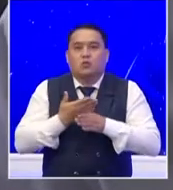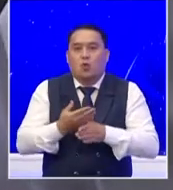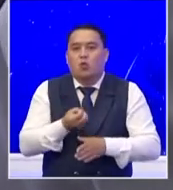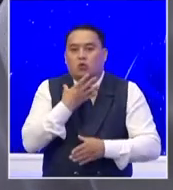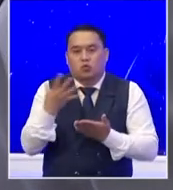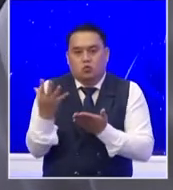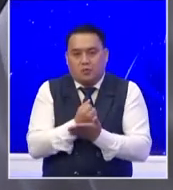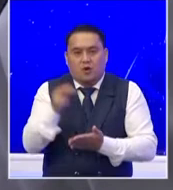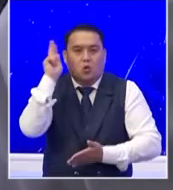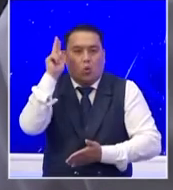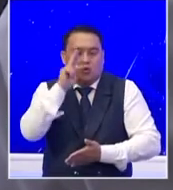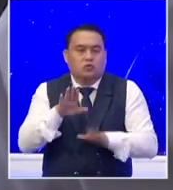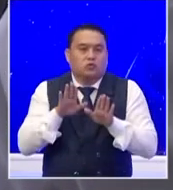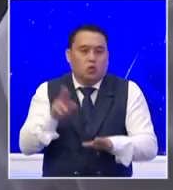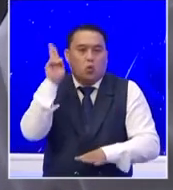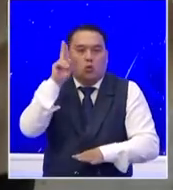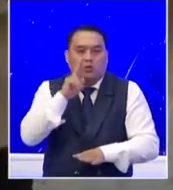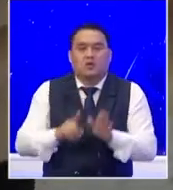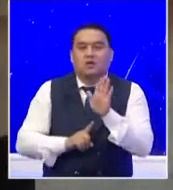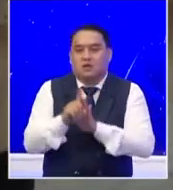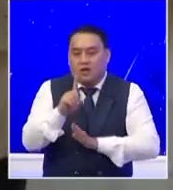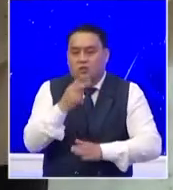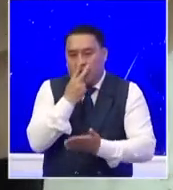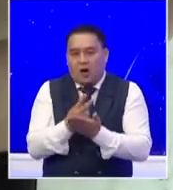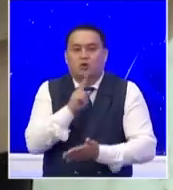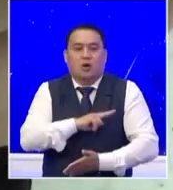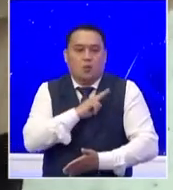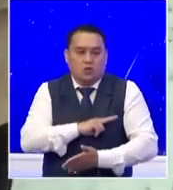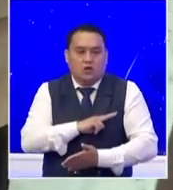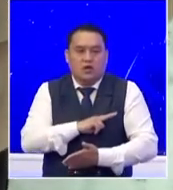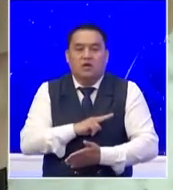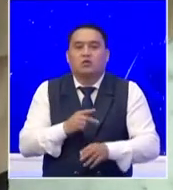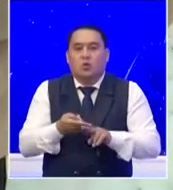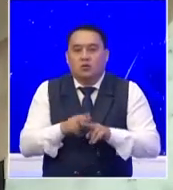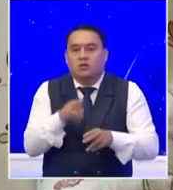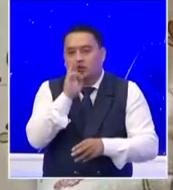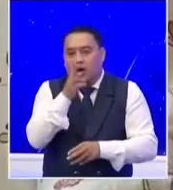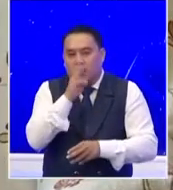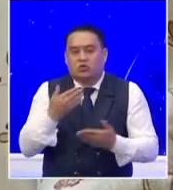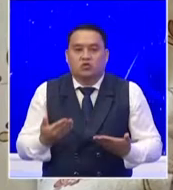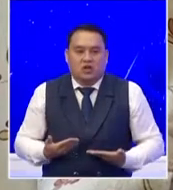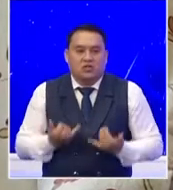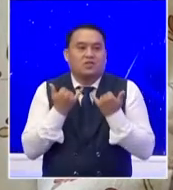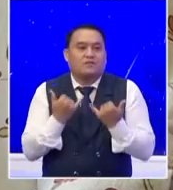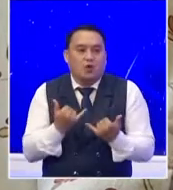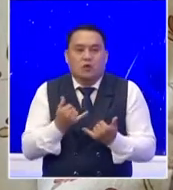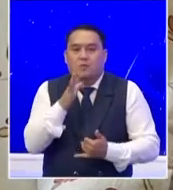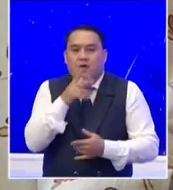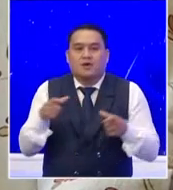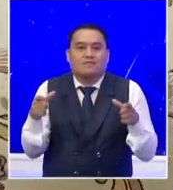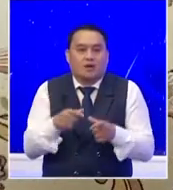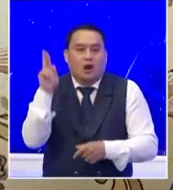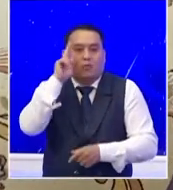хорошей успеваемости парень не только учится, но уже на деле демонстрирует свои навыки, тем самым зарабатывает на жизнь. Сейчас, в период пандемии,